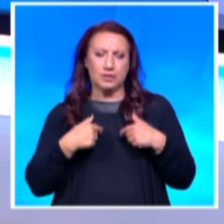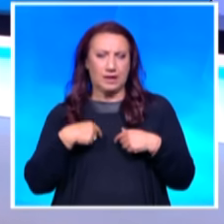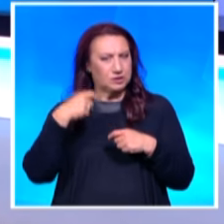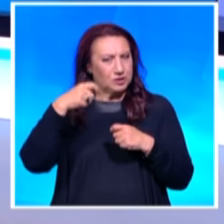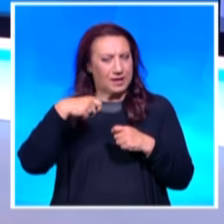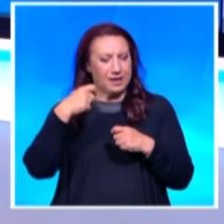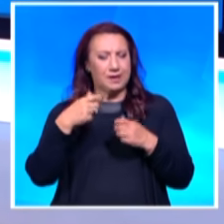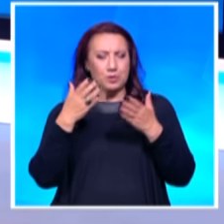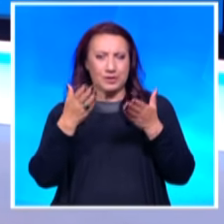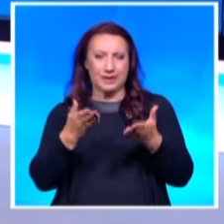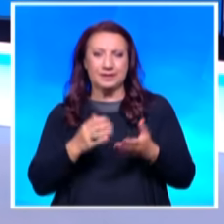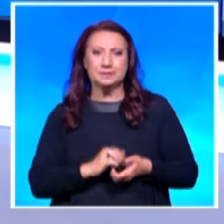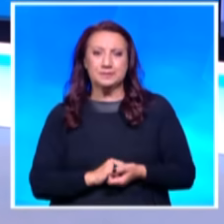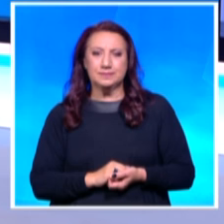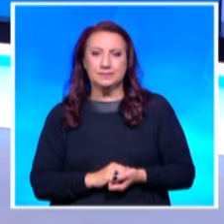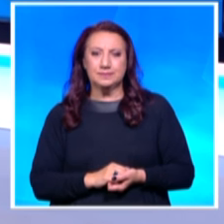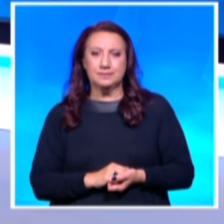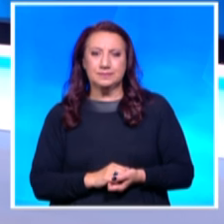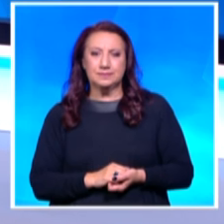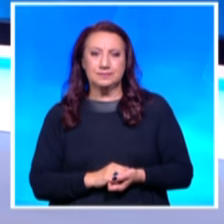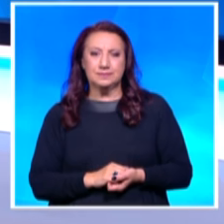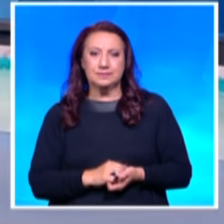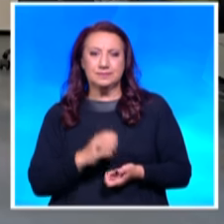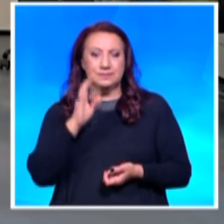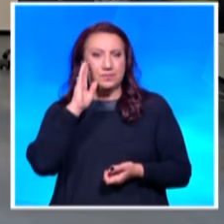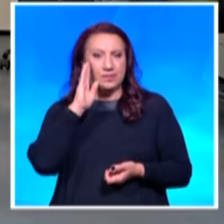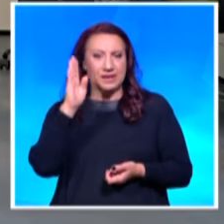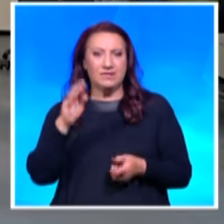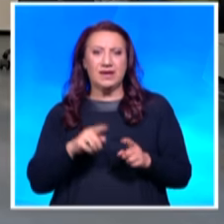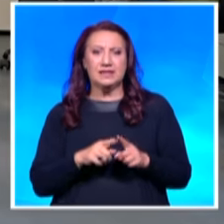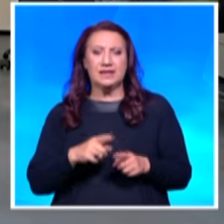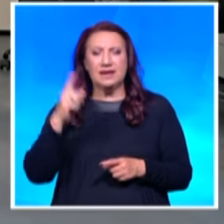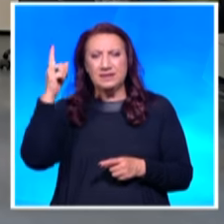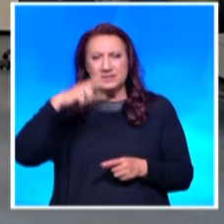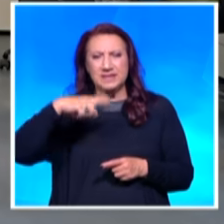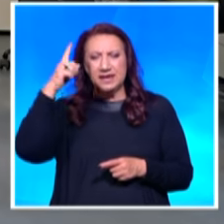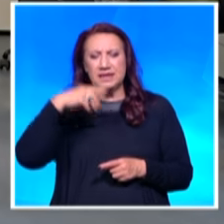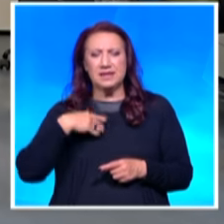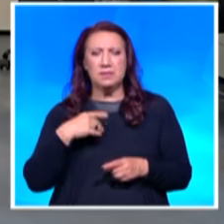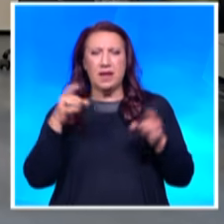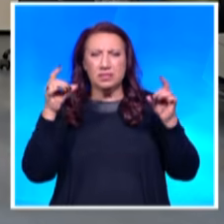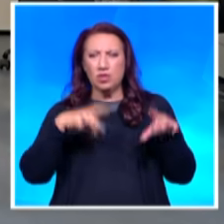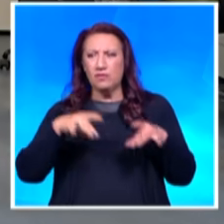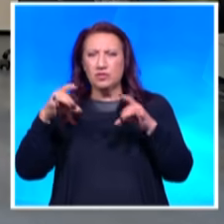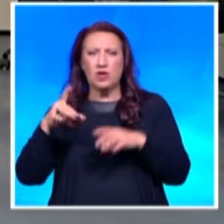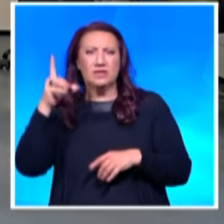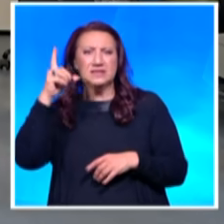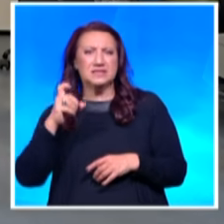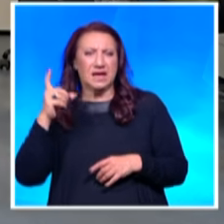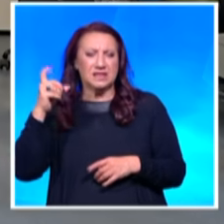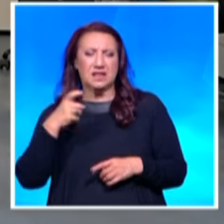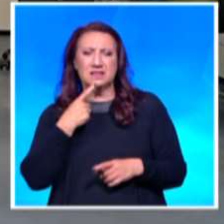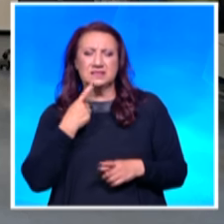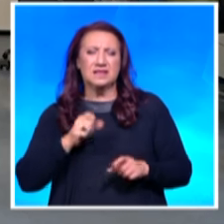към Владислава Тричкова. Здравей, Владислава! Здравейте! Всеки ден има нови и нови сигнали за насилие срещу жени. Един от последните